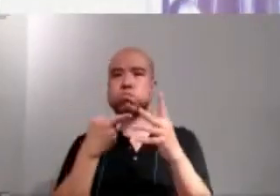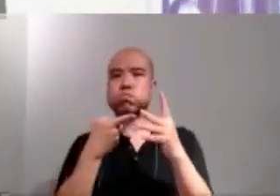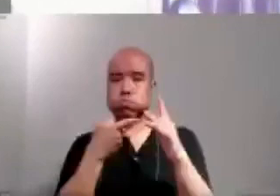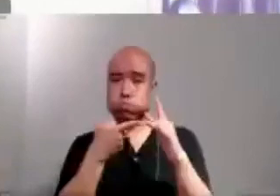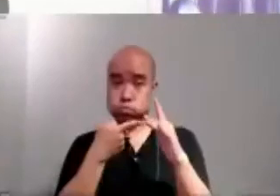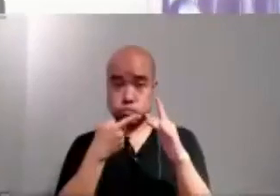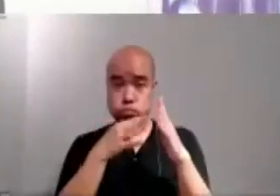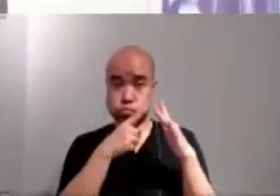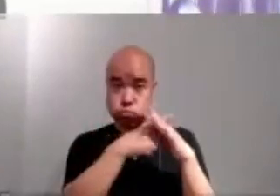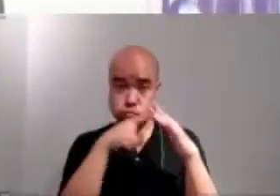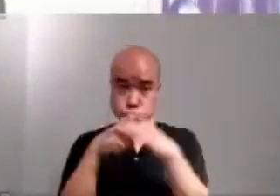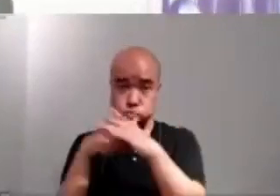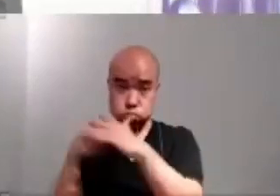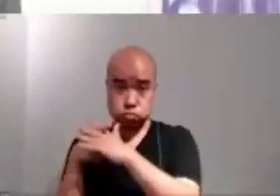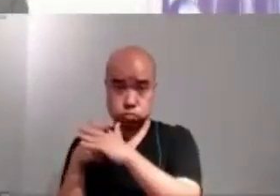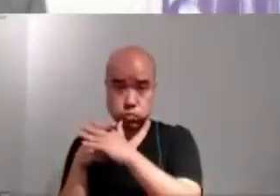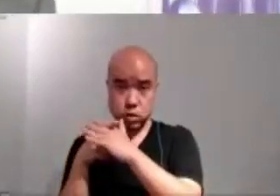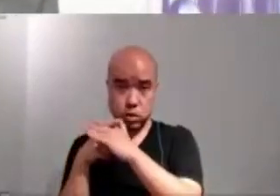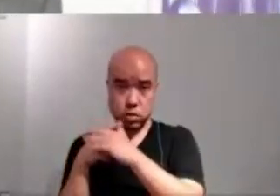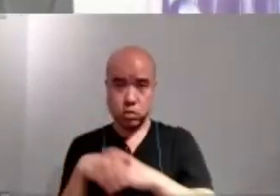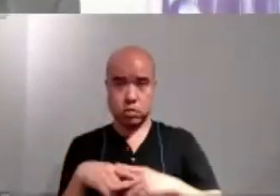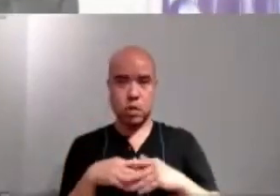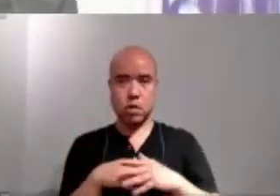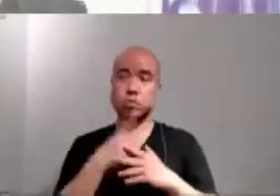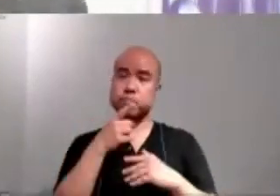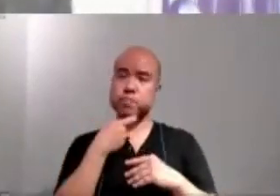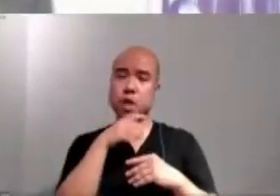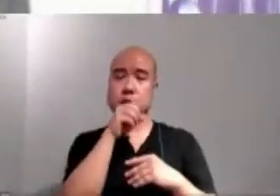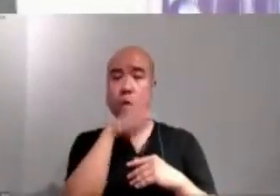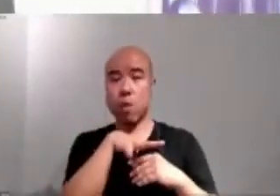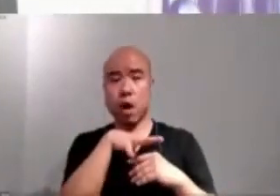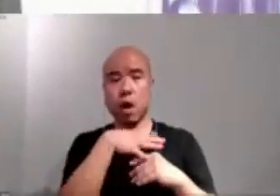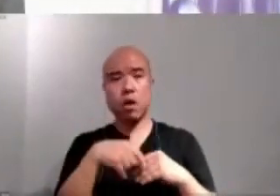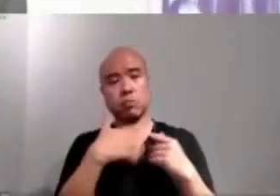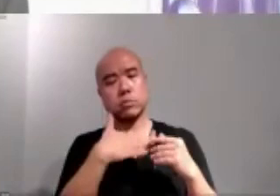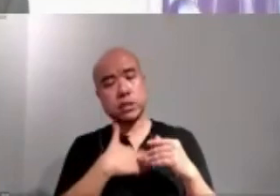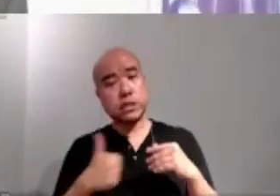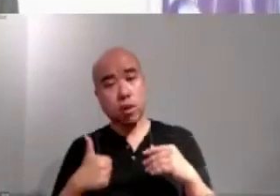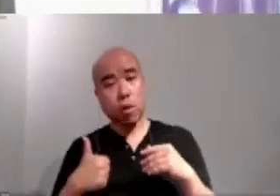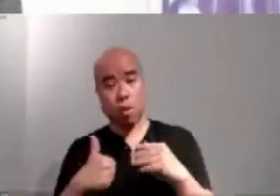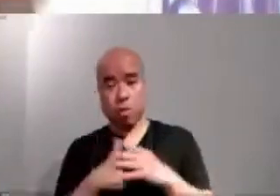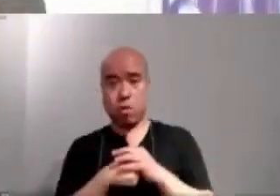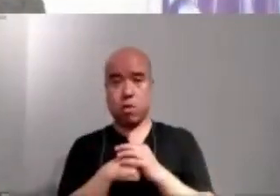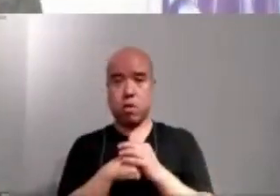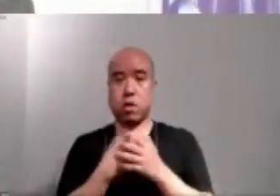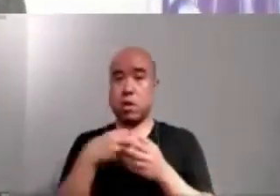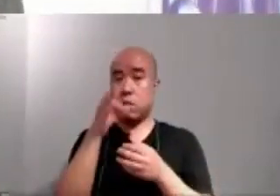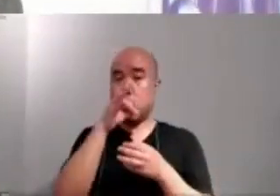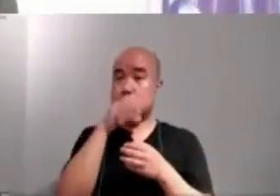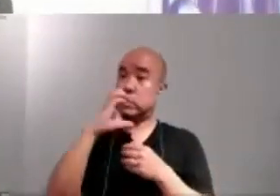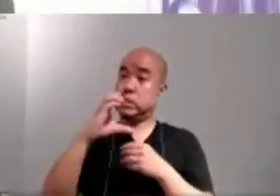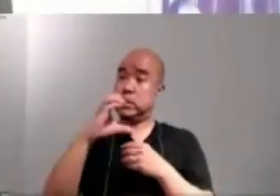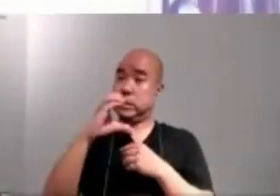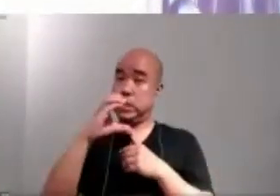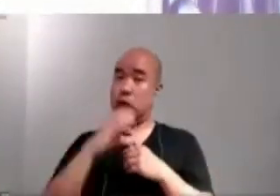如果是维他命 C 是帮助我们的身体是变得更加健康更好抵抗力的时候，我想今时今日我们都很需要